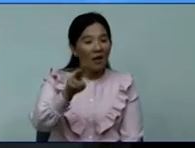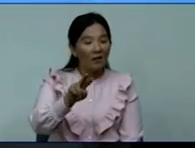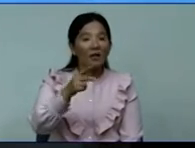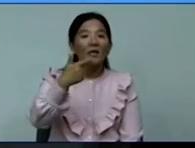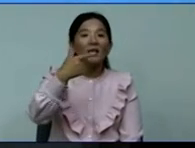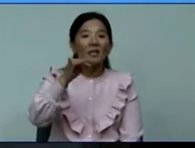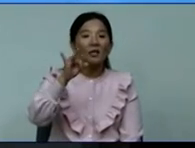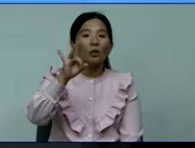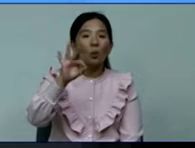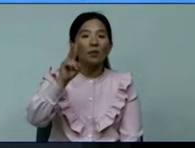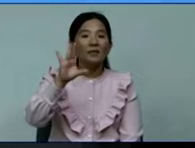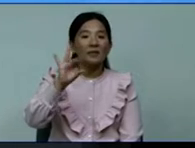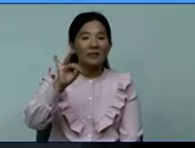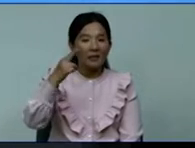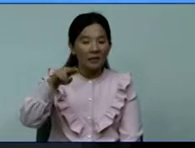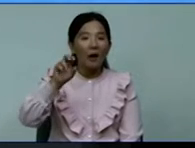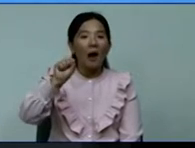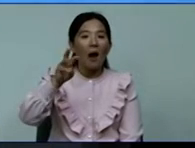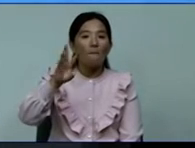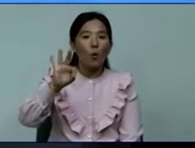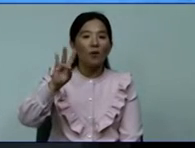гидроксид аммония.